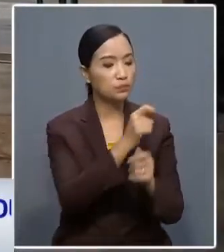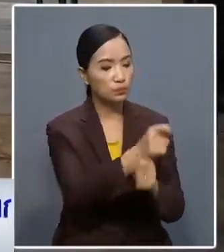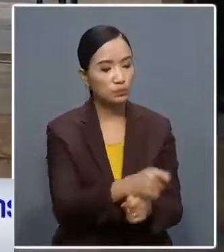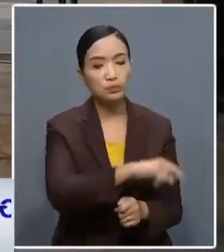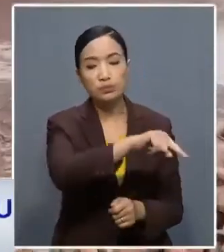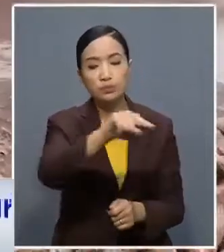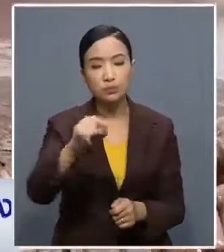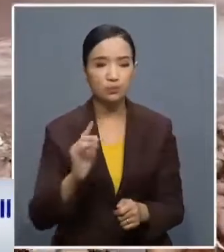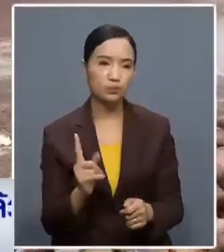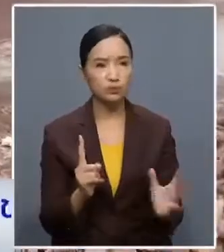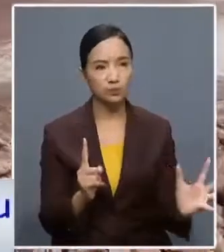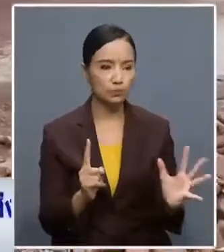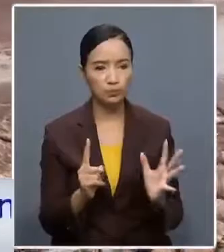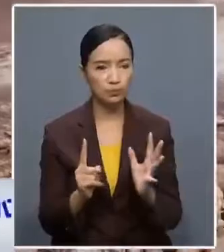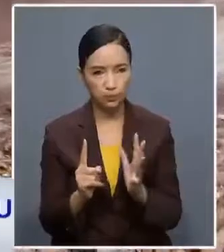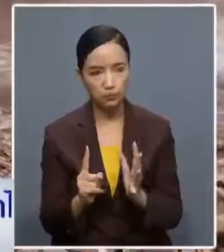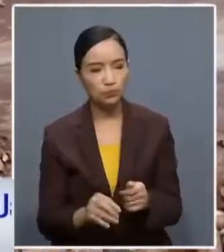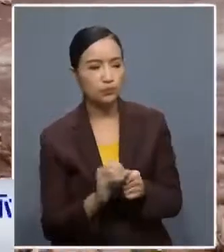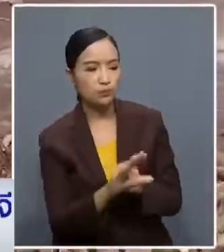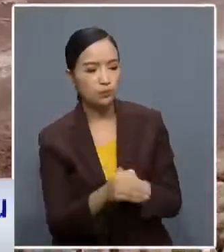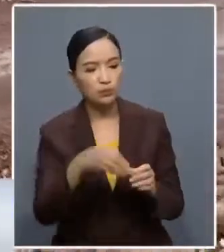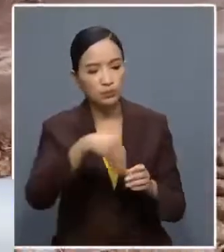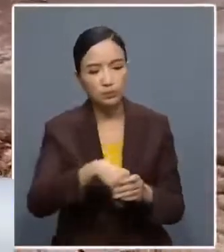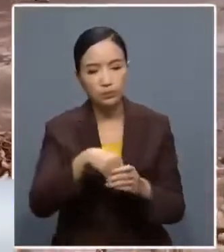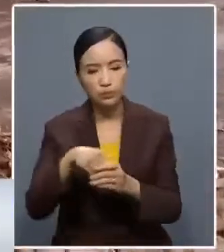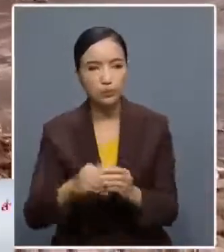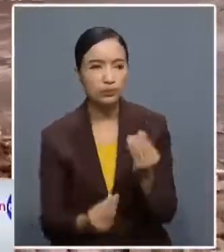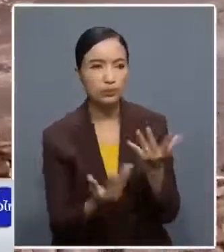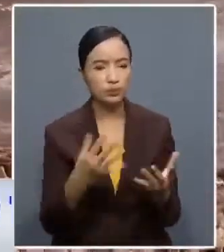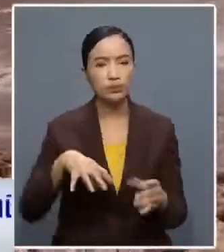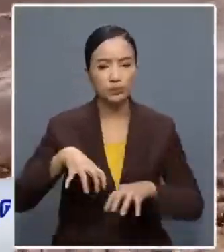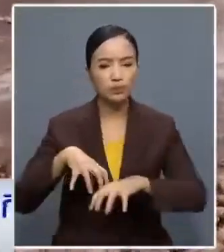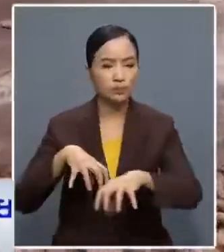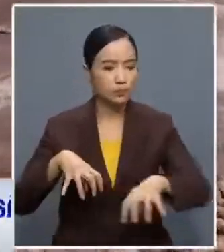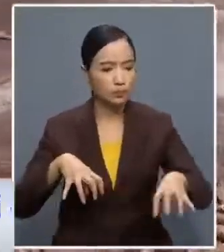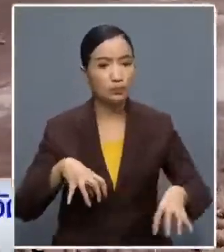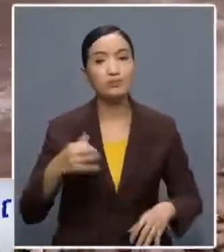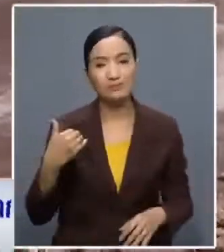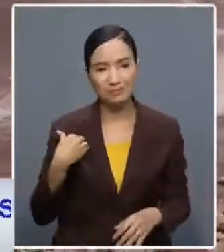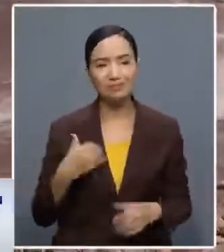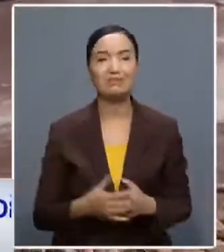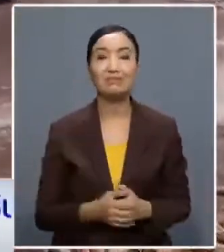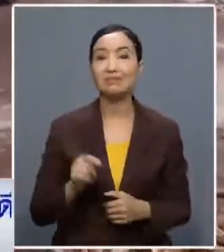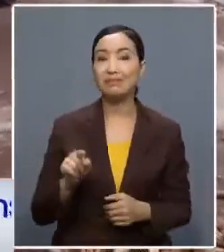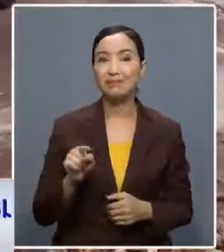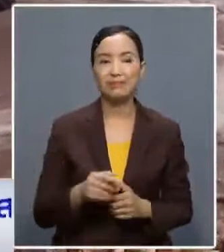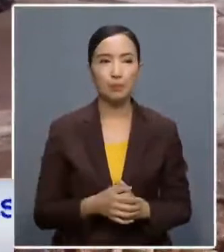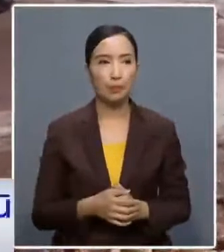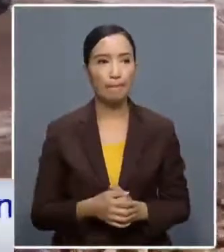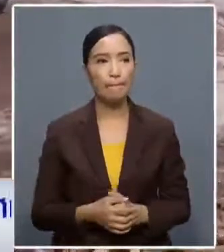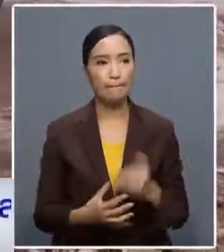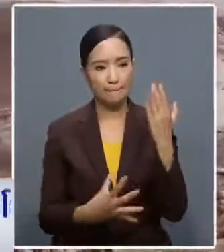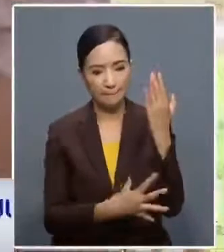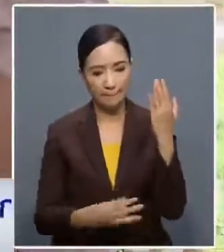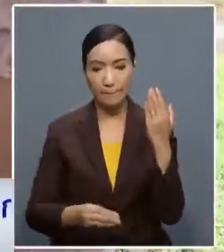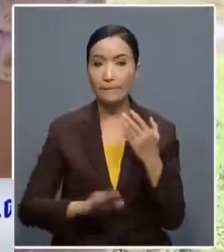แล้วก็ดูแลในการเรื่องของการเพาะปลูกแนะนำด้วยนะครับ แปลว่ามีเครือข่ายอยู ่มีค่ะมี เห็นบอกว่าแถวเนี้ยไร่ของผู้ใหญ่